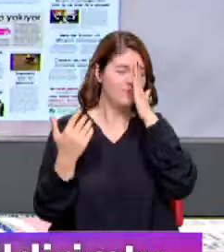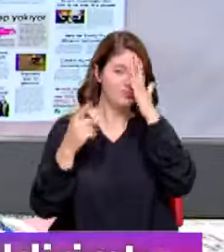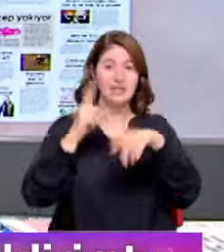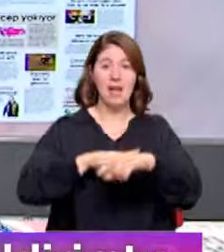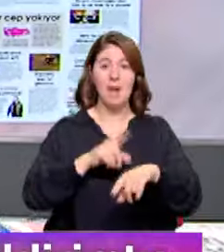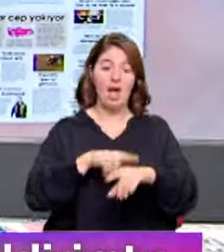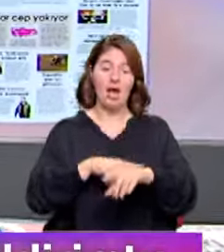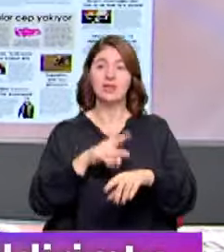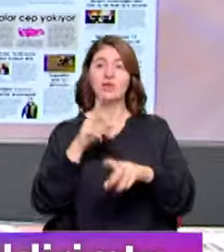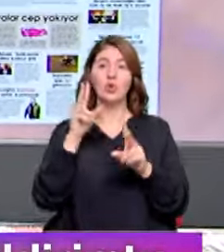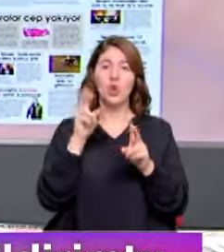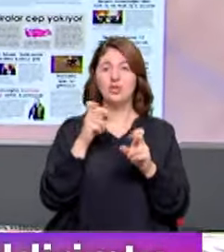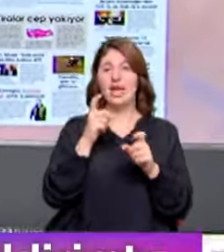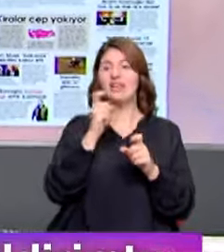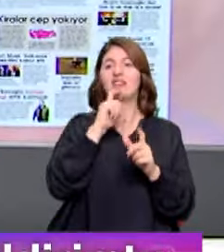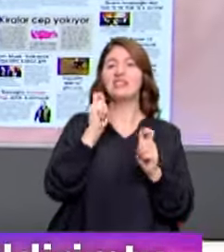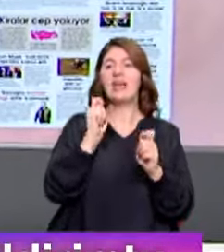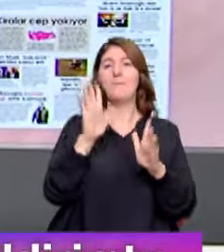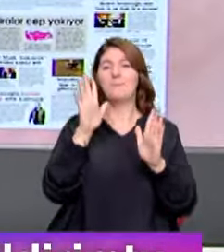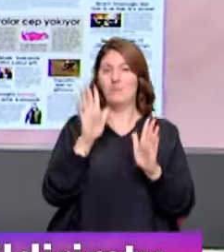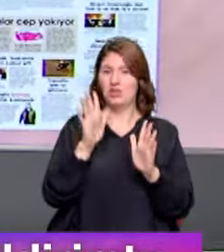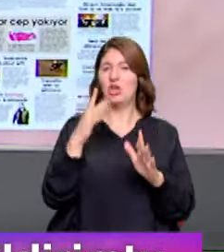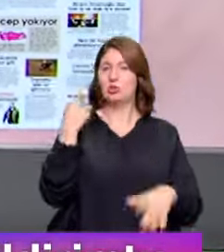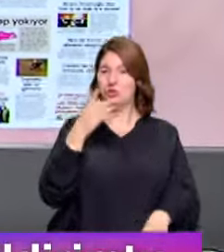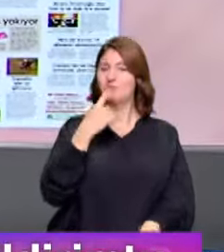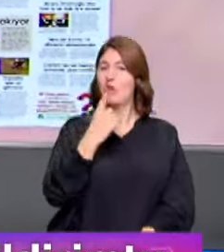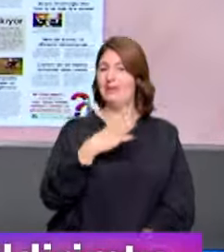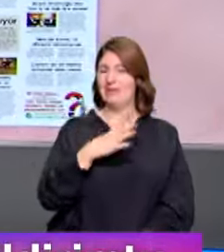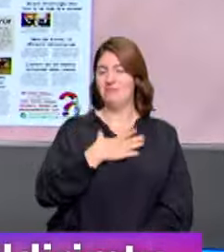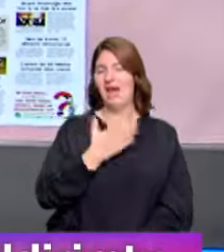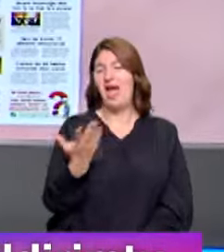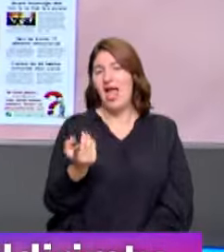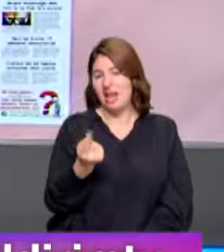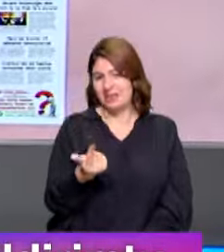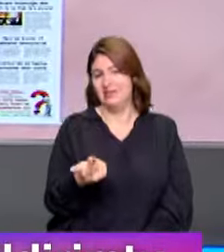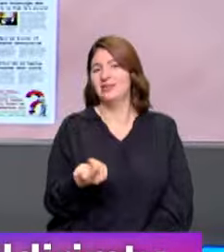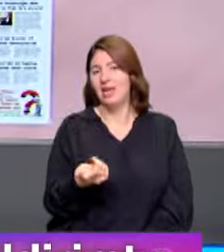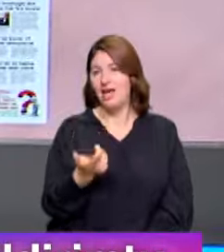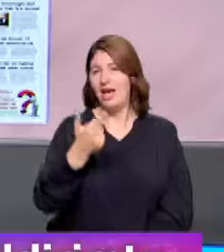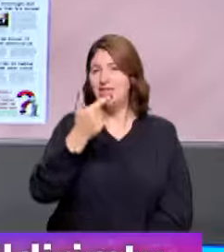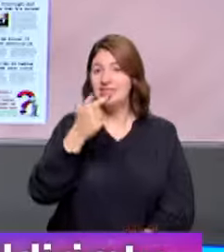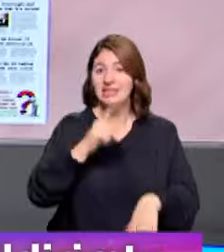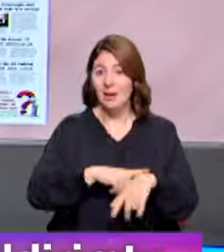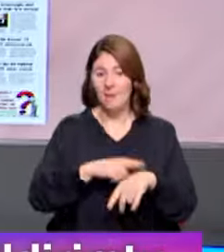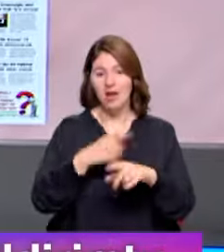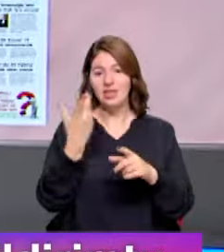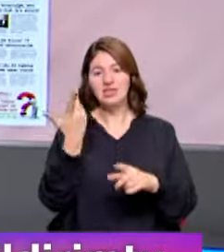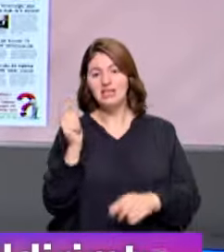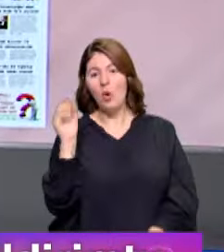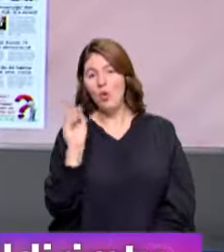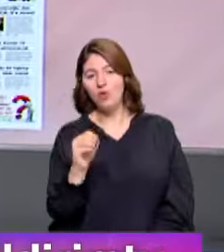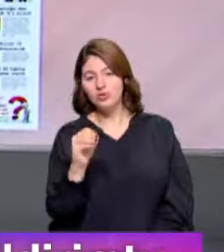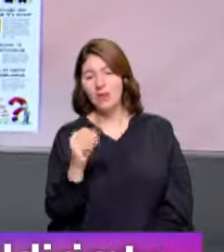zamanlama konusunda yanlış yapmayacağını düşündüğümü de belirtmek isterim efendim. En azından zamanlama olarak